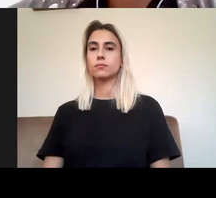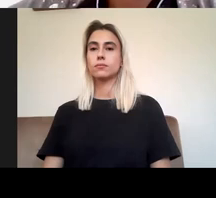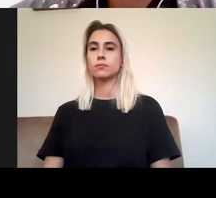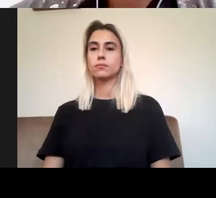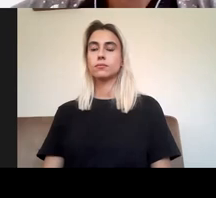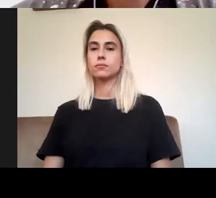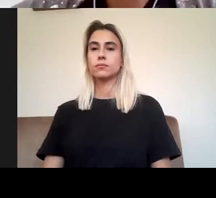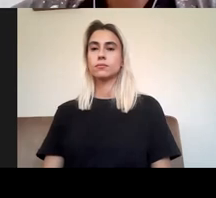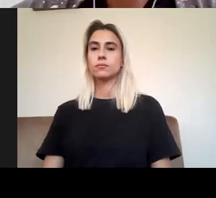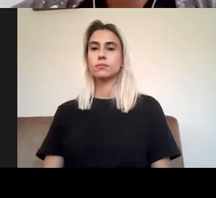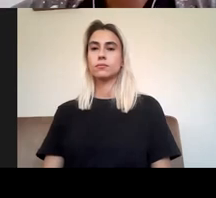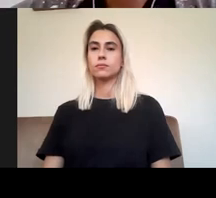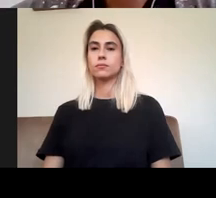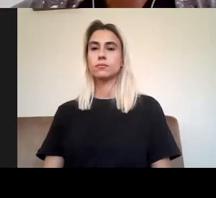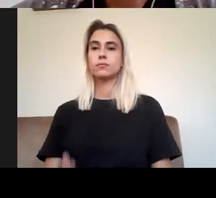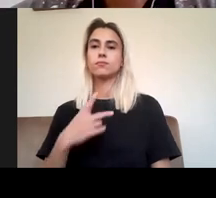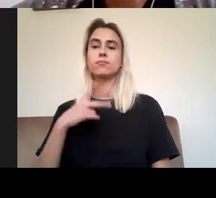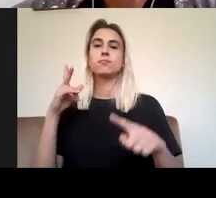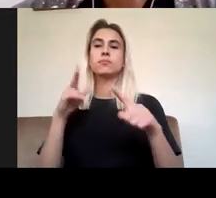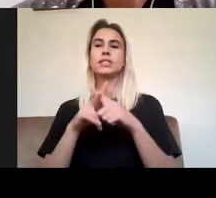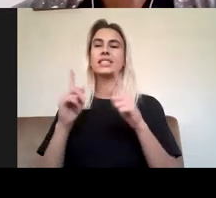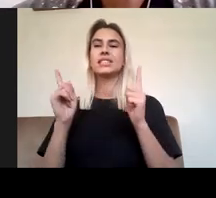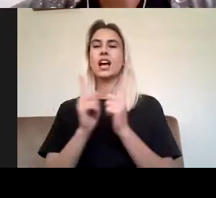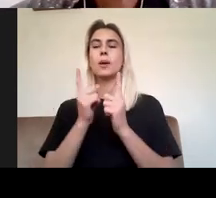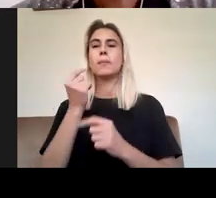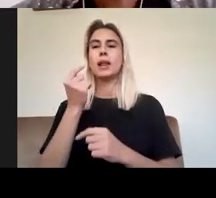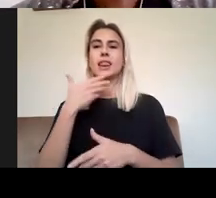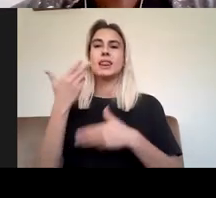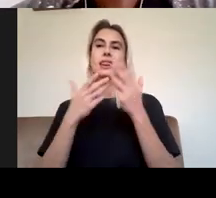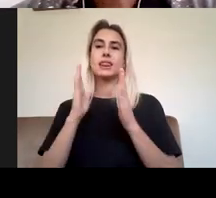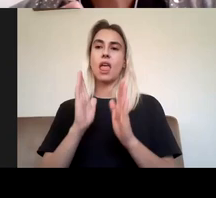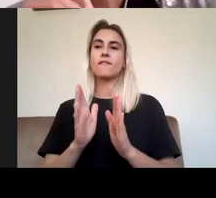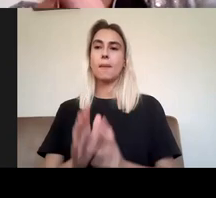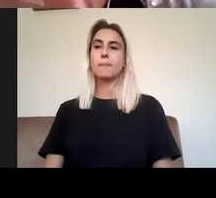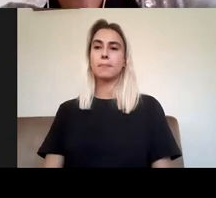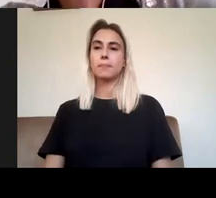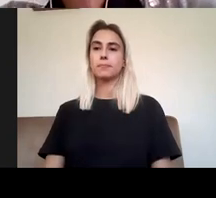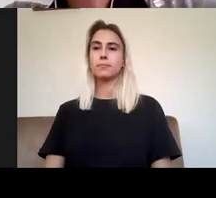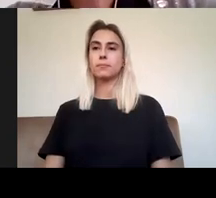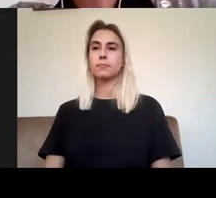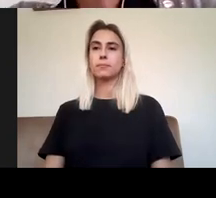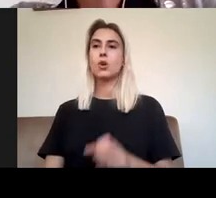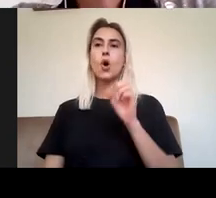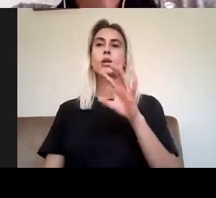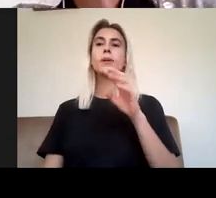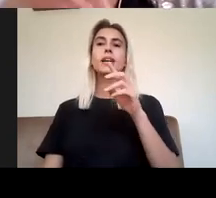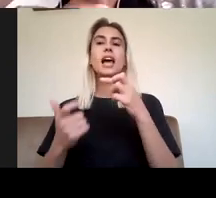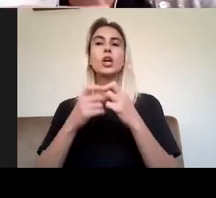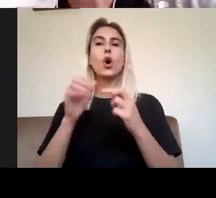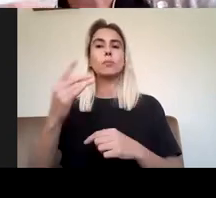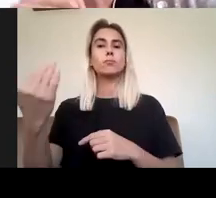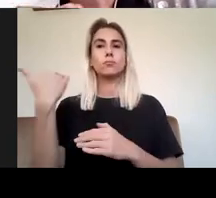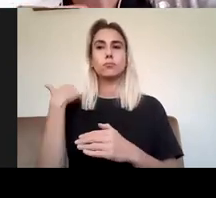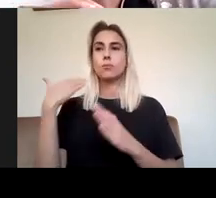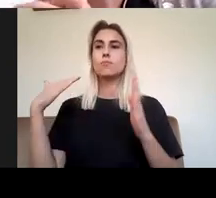ben şimdi kaldığım yerden kısaca birazcık daha devam edeyim isterseniz. Bu arada hocam, Reza hocam siz beni uyarırsınız ara